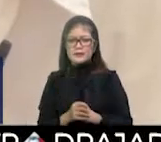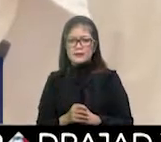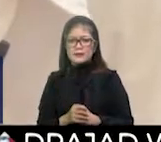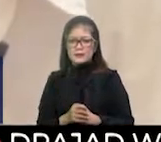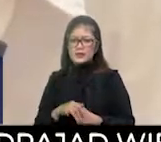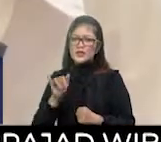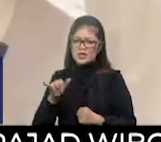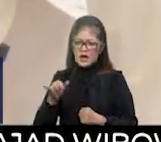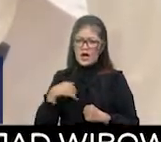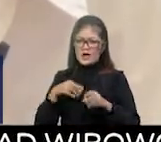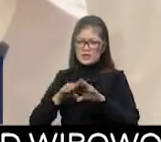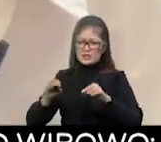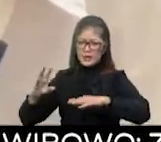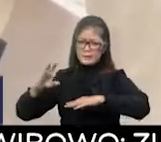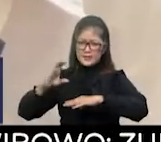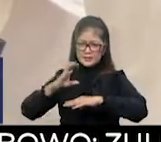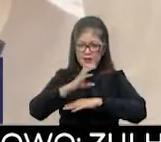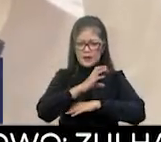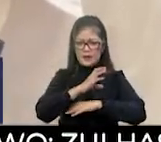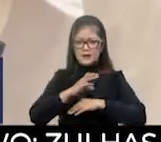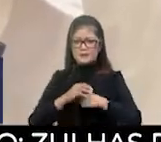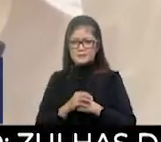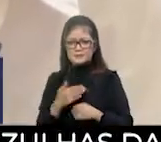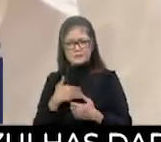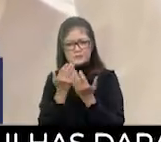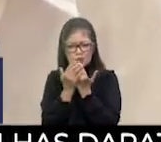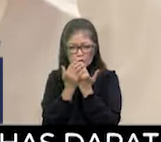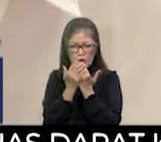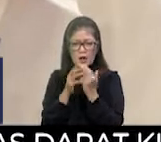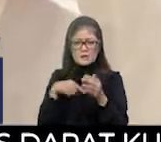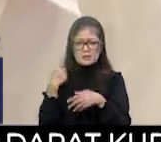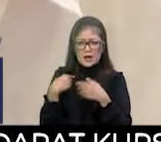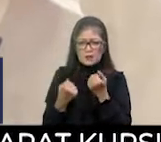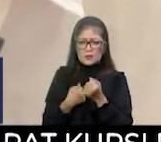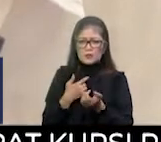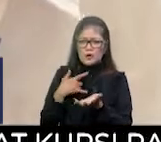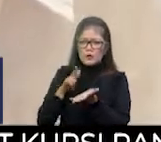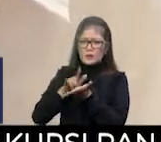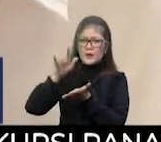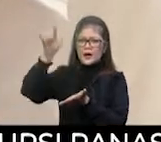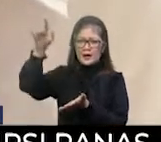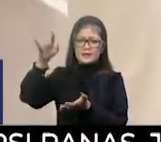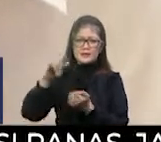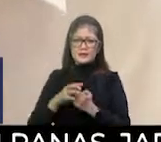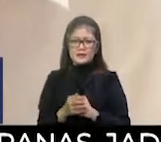Nabung-nabung lah. Udah gan agama Islam itu, munggah haji, kawasan. Masa berapa tahun kita nabung?